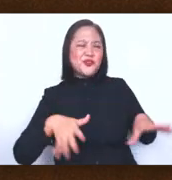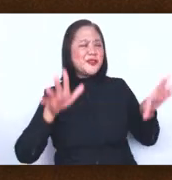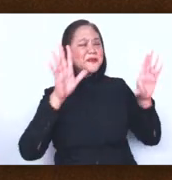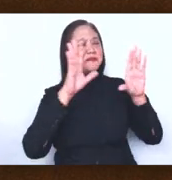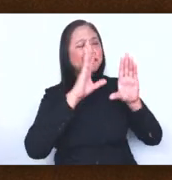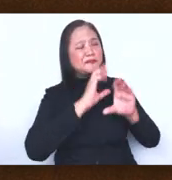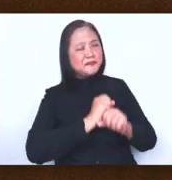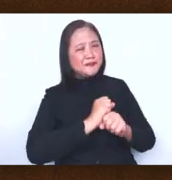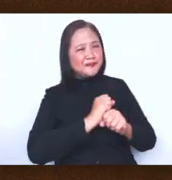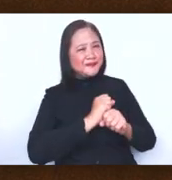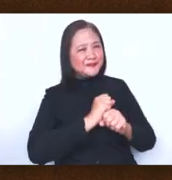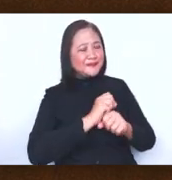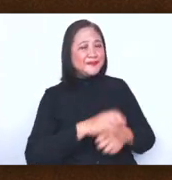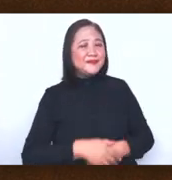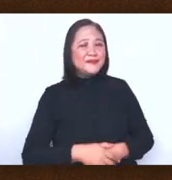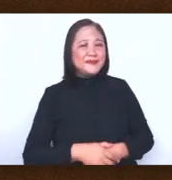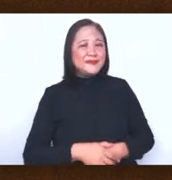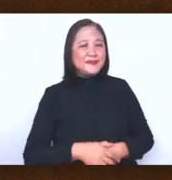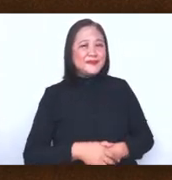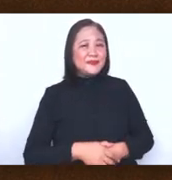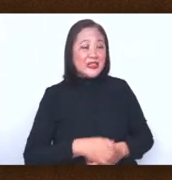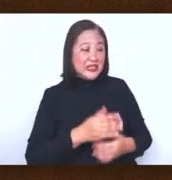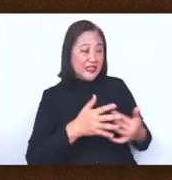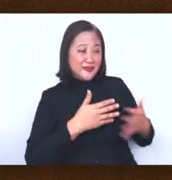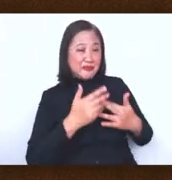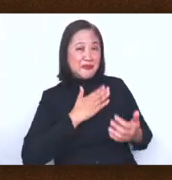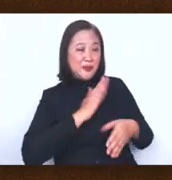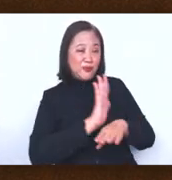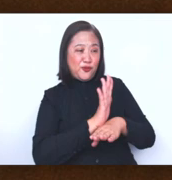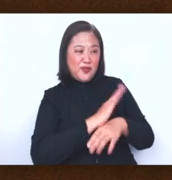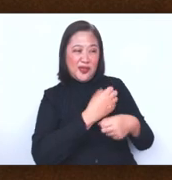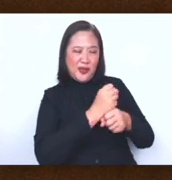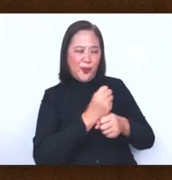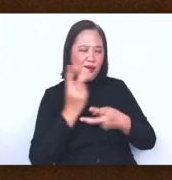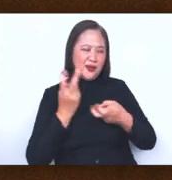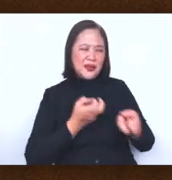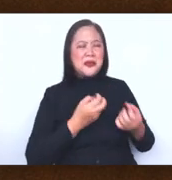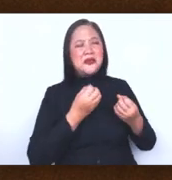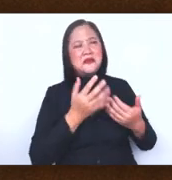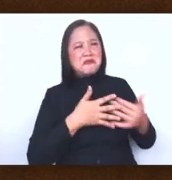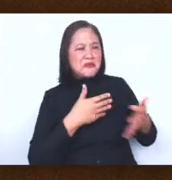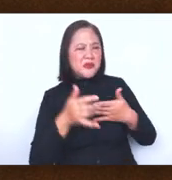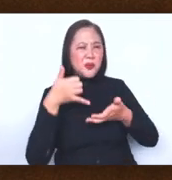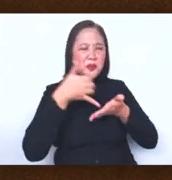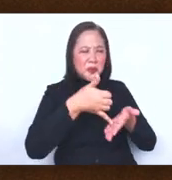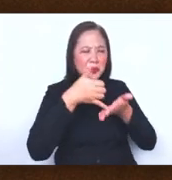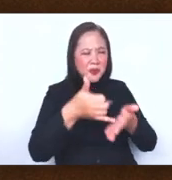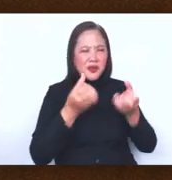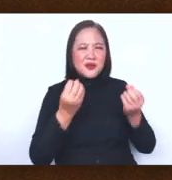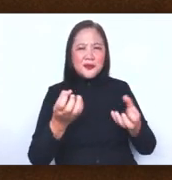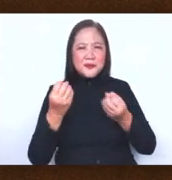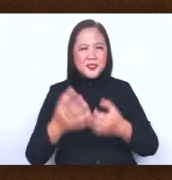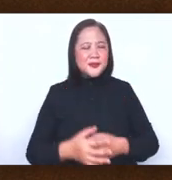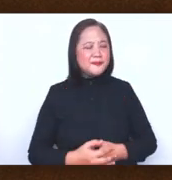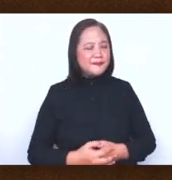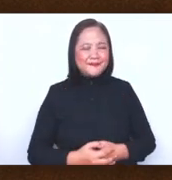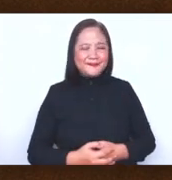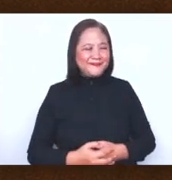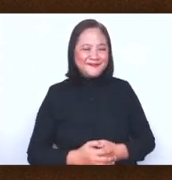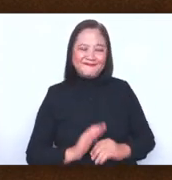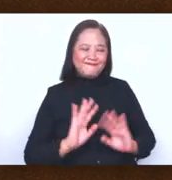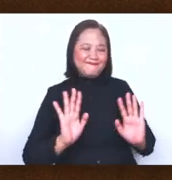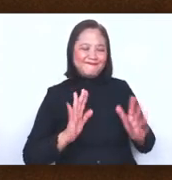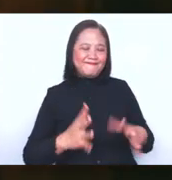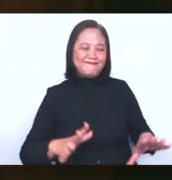na. Kaya isa pelikula pa ang buhay ko, kaya humakot ito ng katakot-takot na award. Wala na.